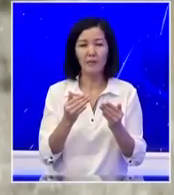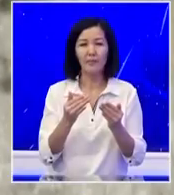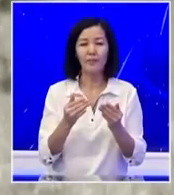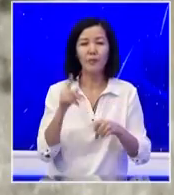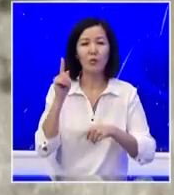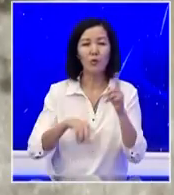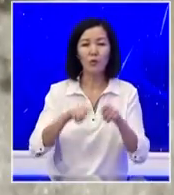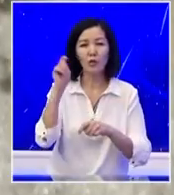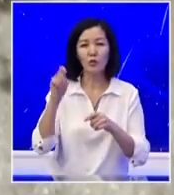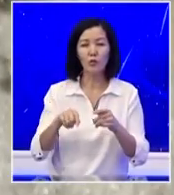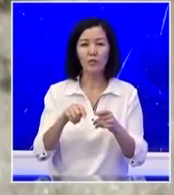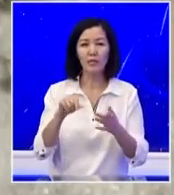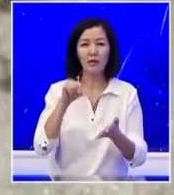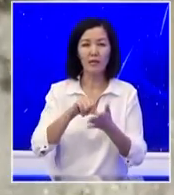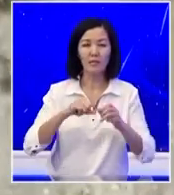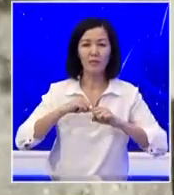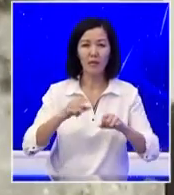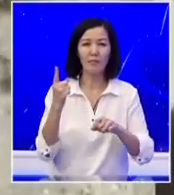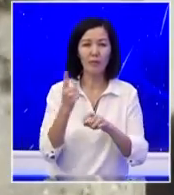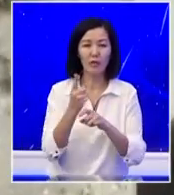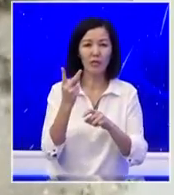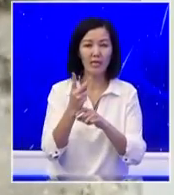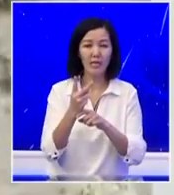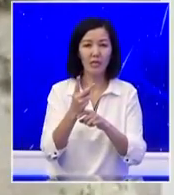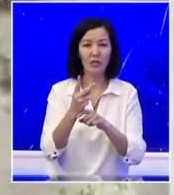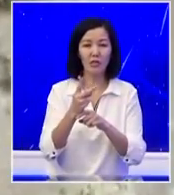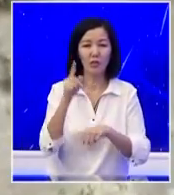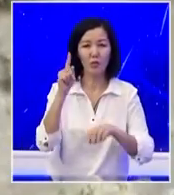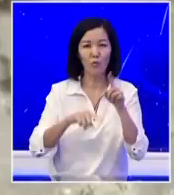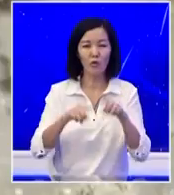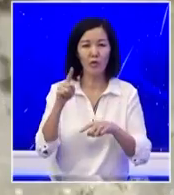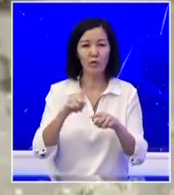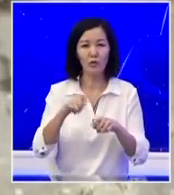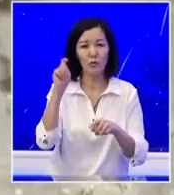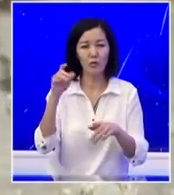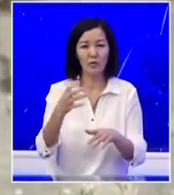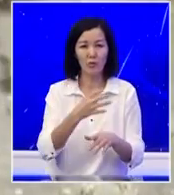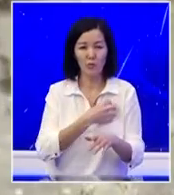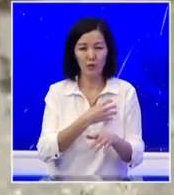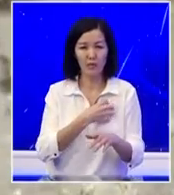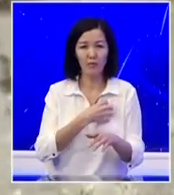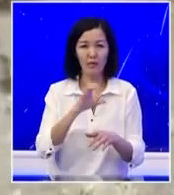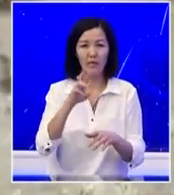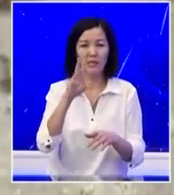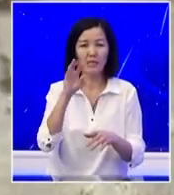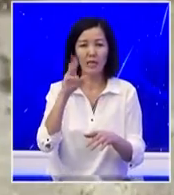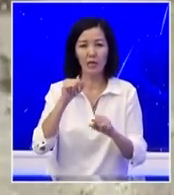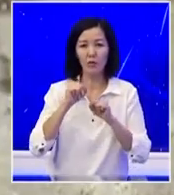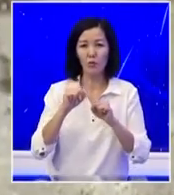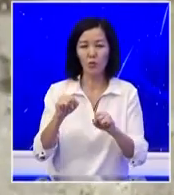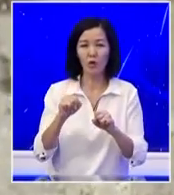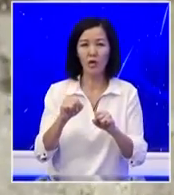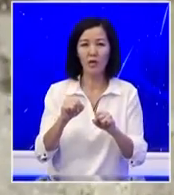соғысында көрсеткен ерлігі үшін бірінші және екінші дәрежелі Отан соғысы орденімен, ерлігі үшін және Сталинградты қорғағаны